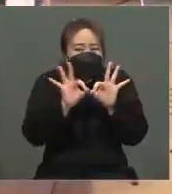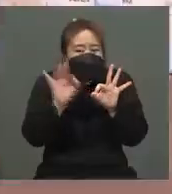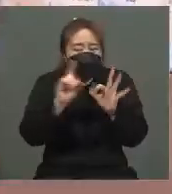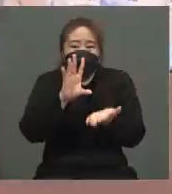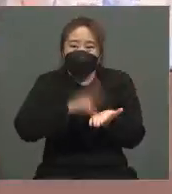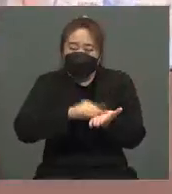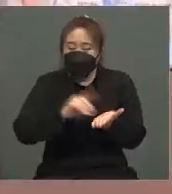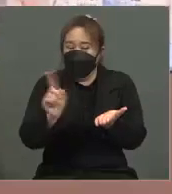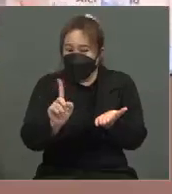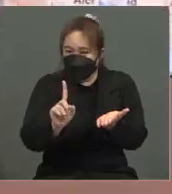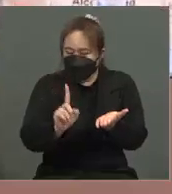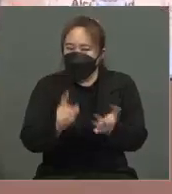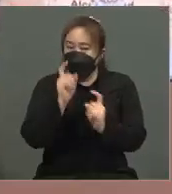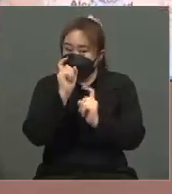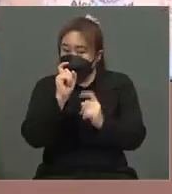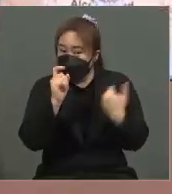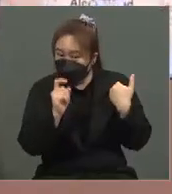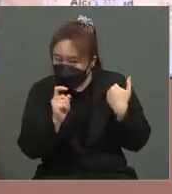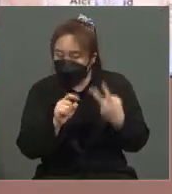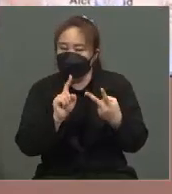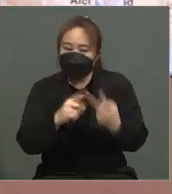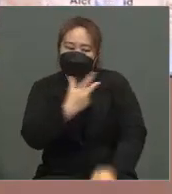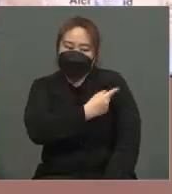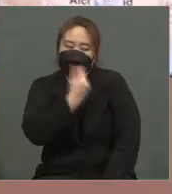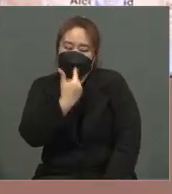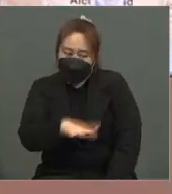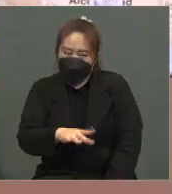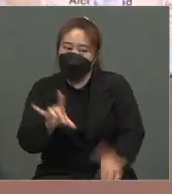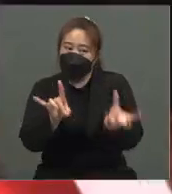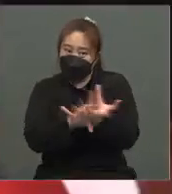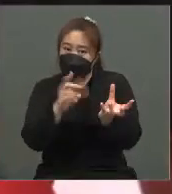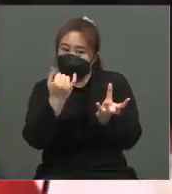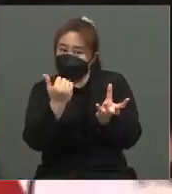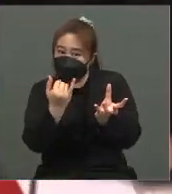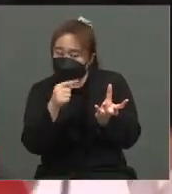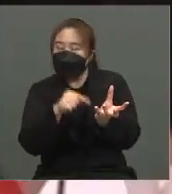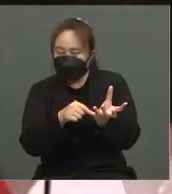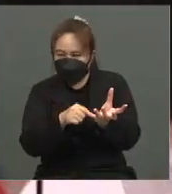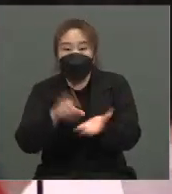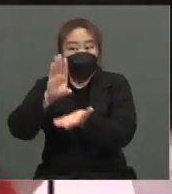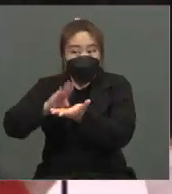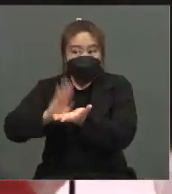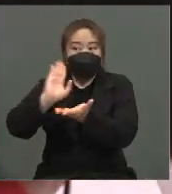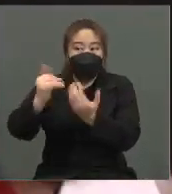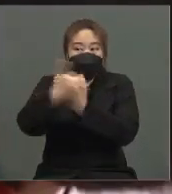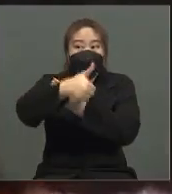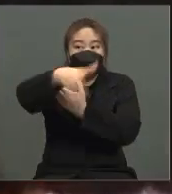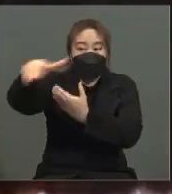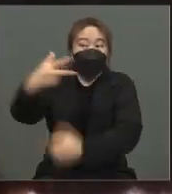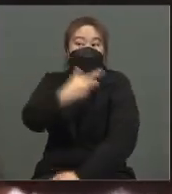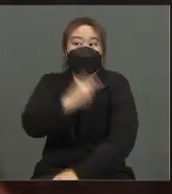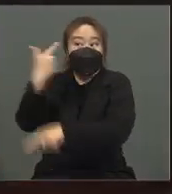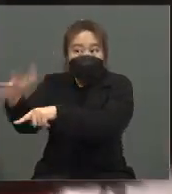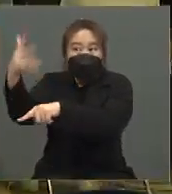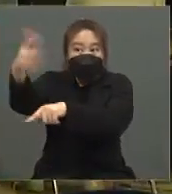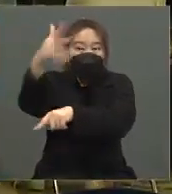ข้อมูลความปลอดภัยแล้วก็ประสิทธิผลที่ได้จากประสบการณ์การใช้วัคซีนแบบฉุกเฉินเด็กจากประเทศต่างๆที่เขาฉีดไปก่อนหน้